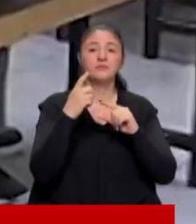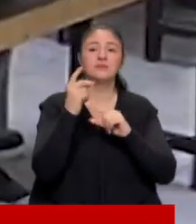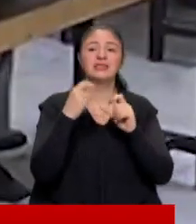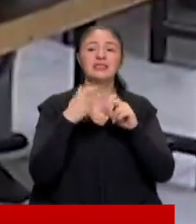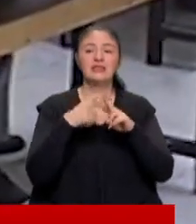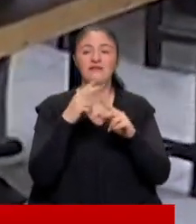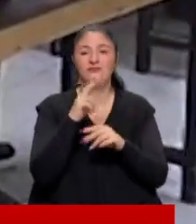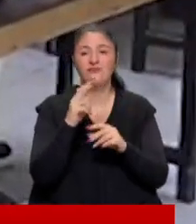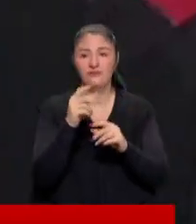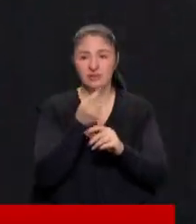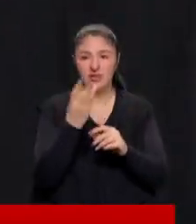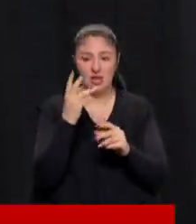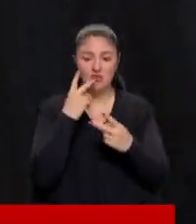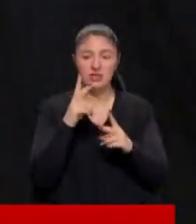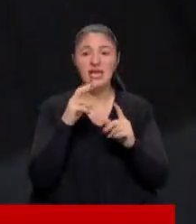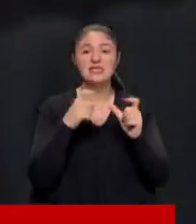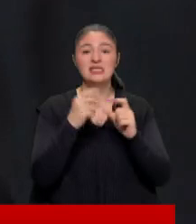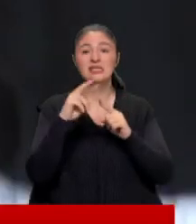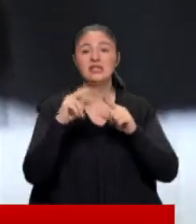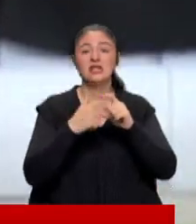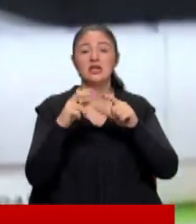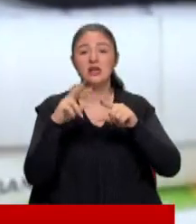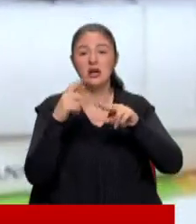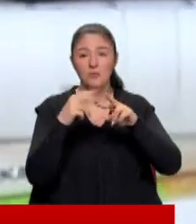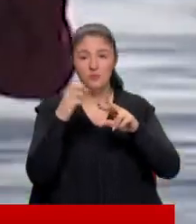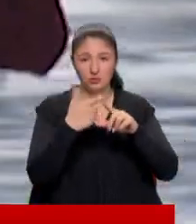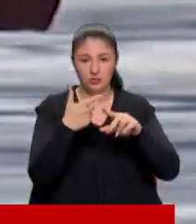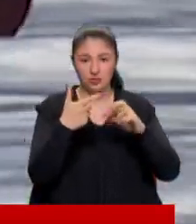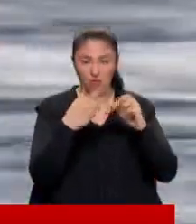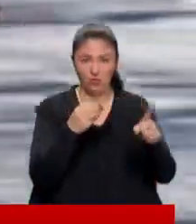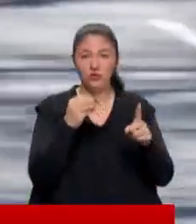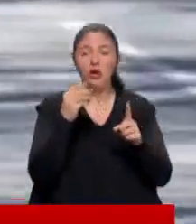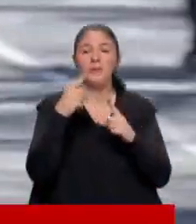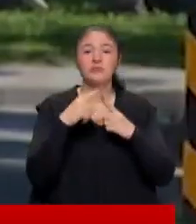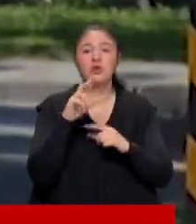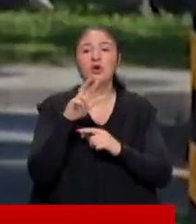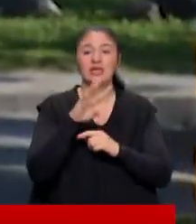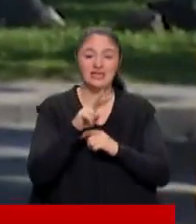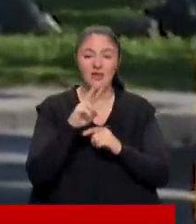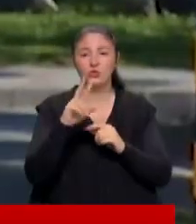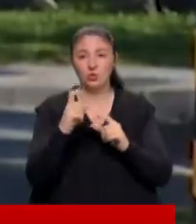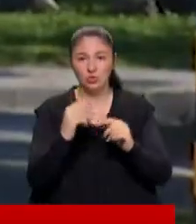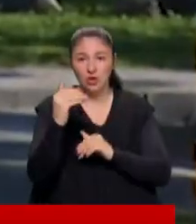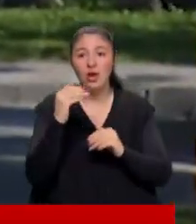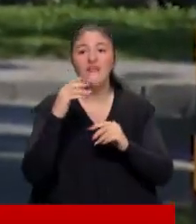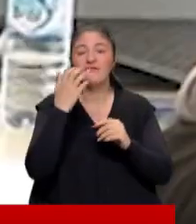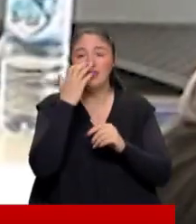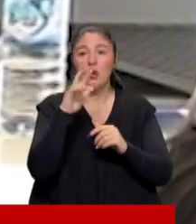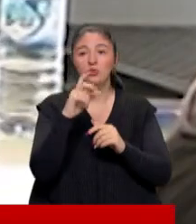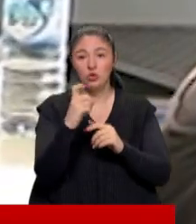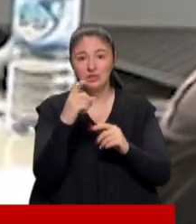açıklandı. Şampiyon Singapur. Matematikte 42. sıradan 39. sıraya, fende 39.